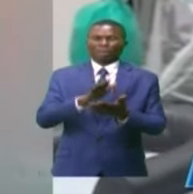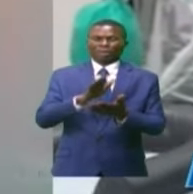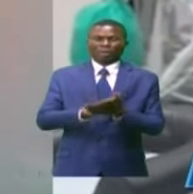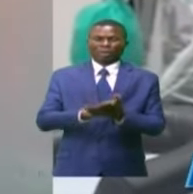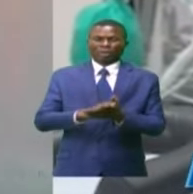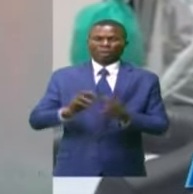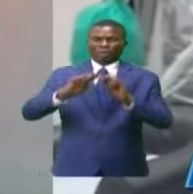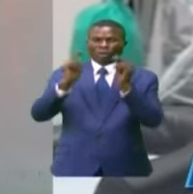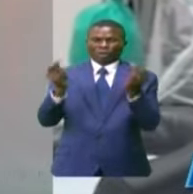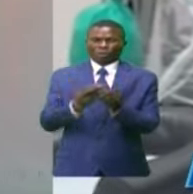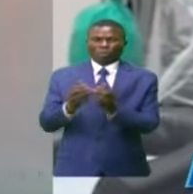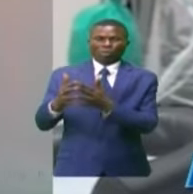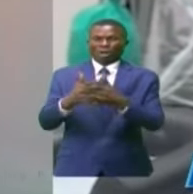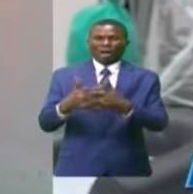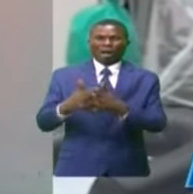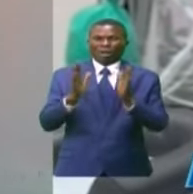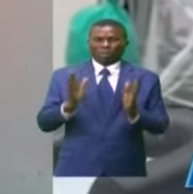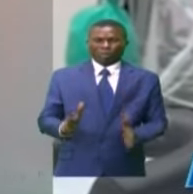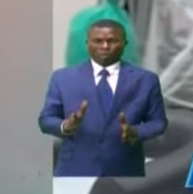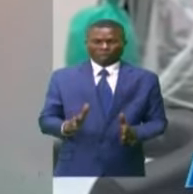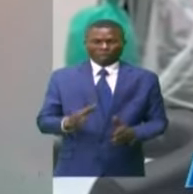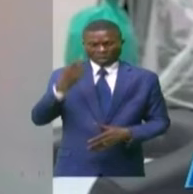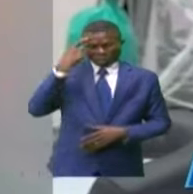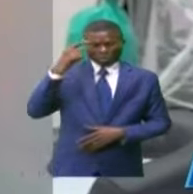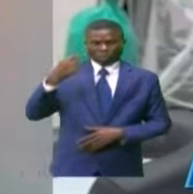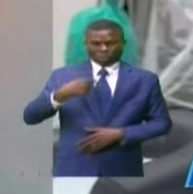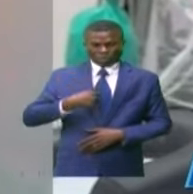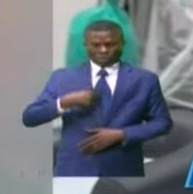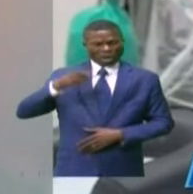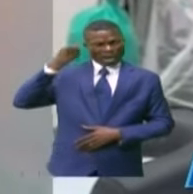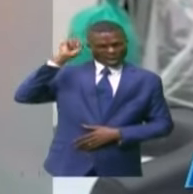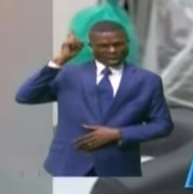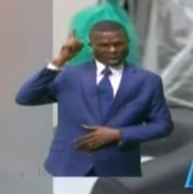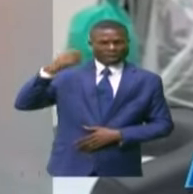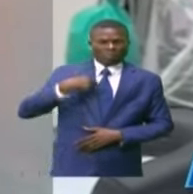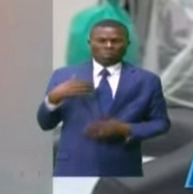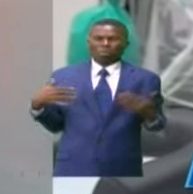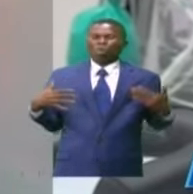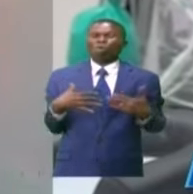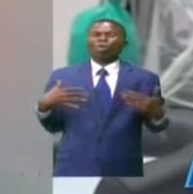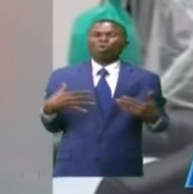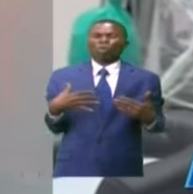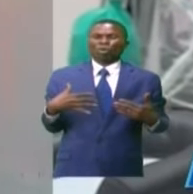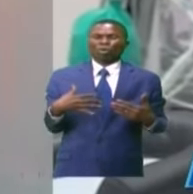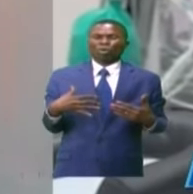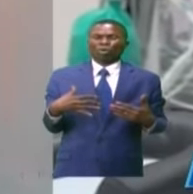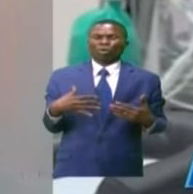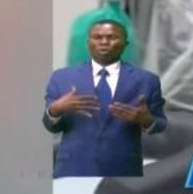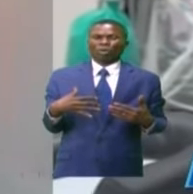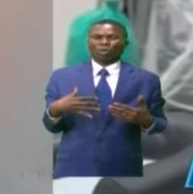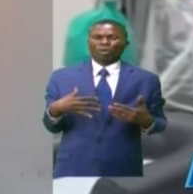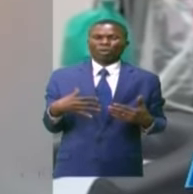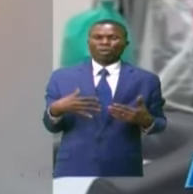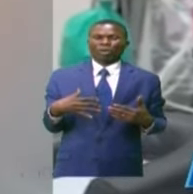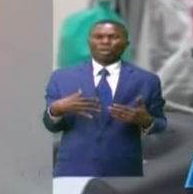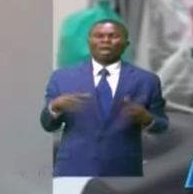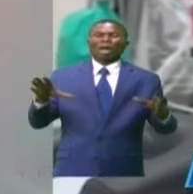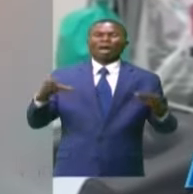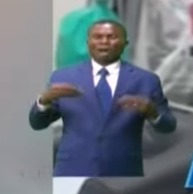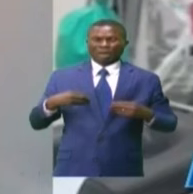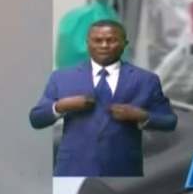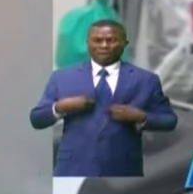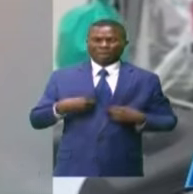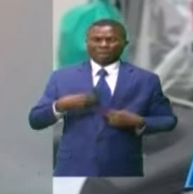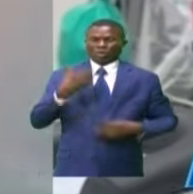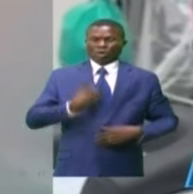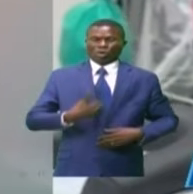l'équipe américaine parce que, d'après moi, tout au début, j'avais la peur de prendre une urgence, surtout